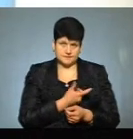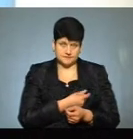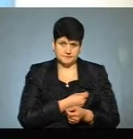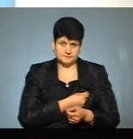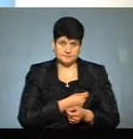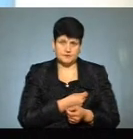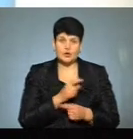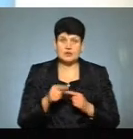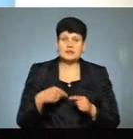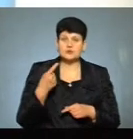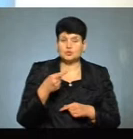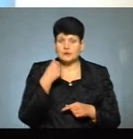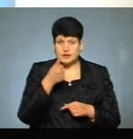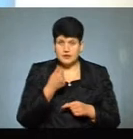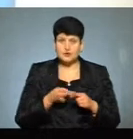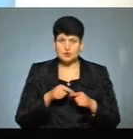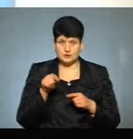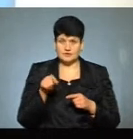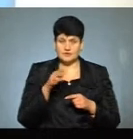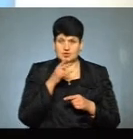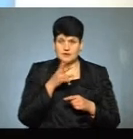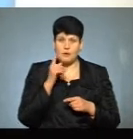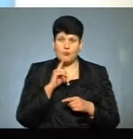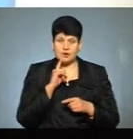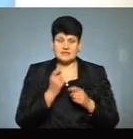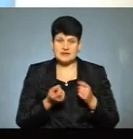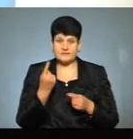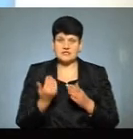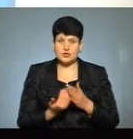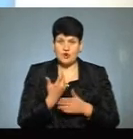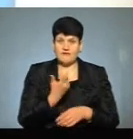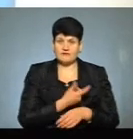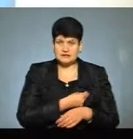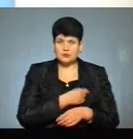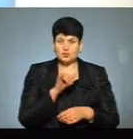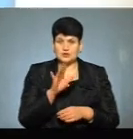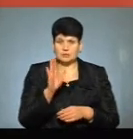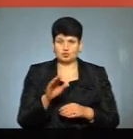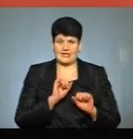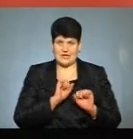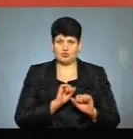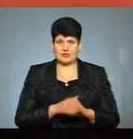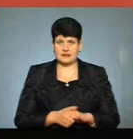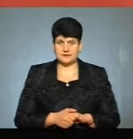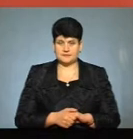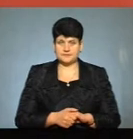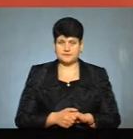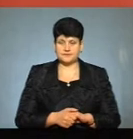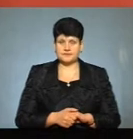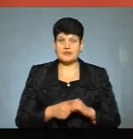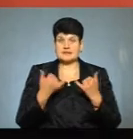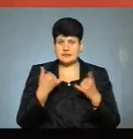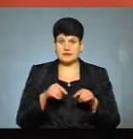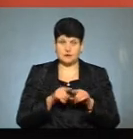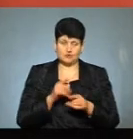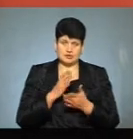прищепитися, то на слідуючий рік до цього часу, поки появиться нова вакцина, у них буде імунітет. Ну, але зараз також вакцини